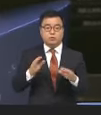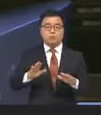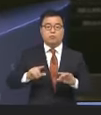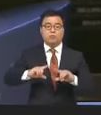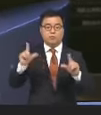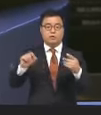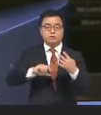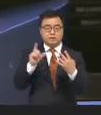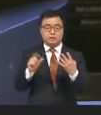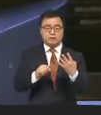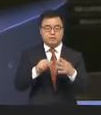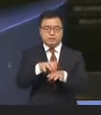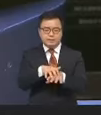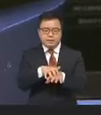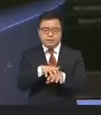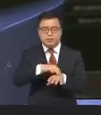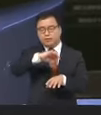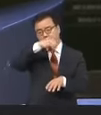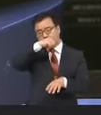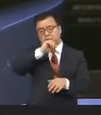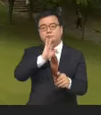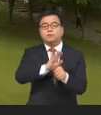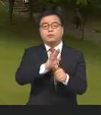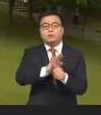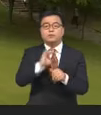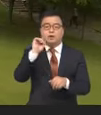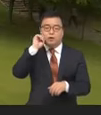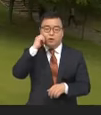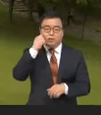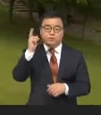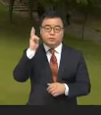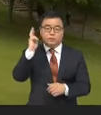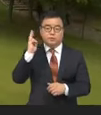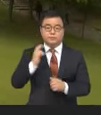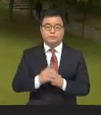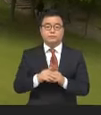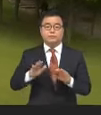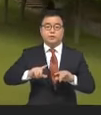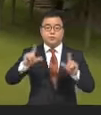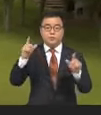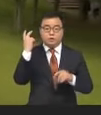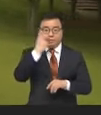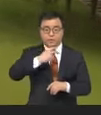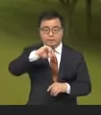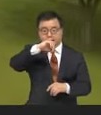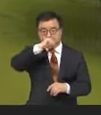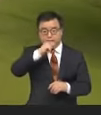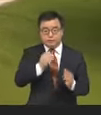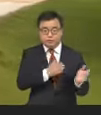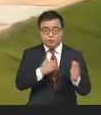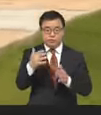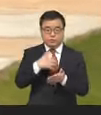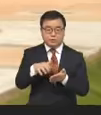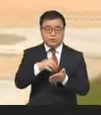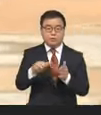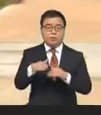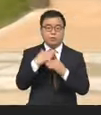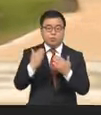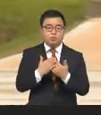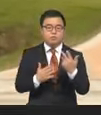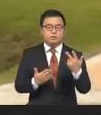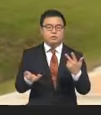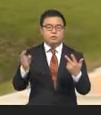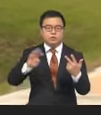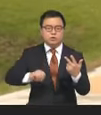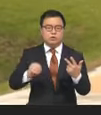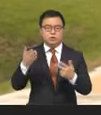체계적인 예산 집행도 기대하기 힘든 상황입니다. 올해 송산리 고분군 관리 예산으로 편성된 예산은 총 7억 원입니다.